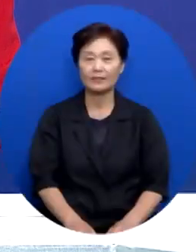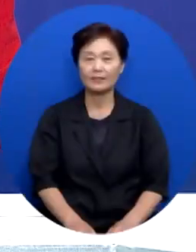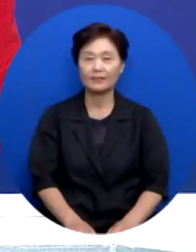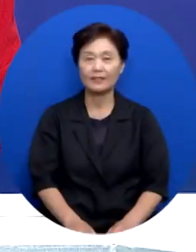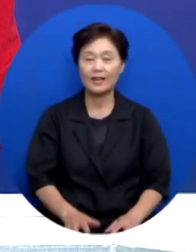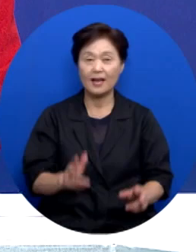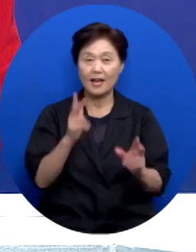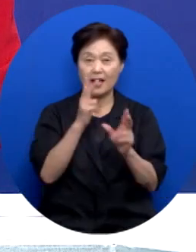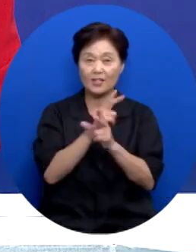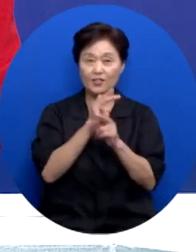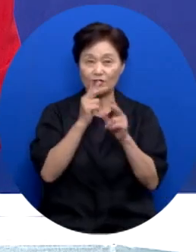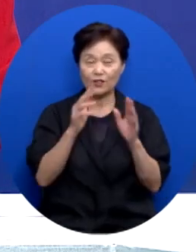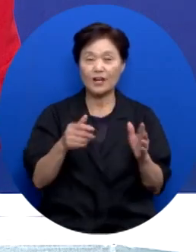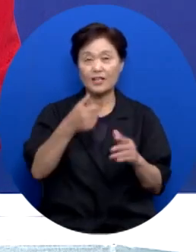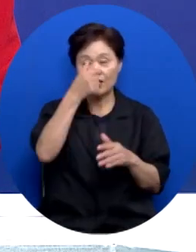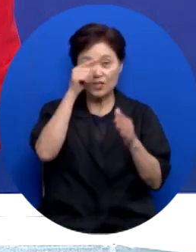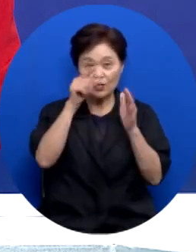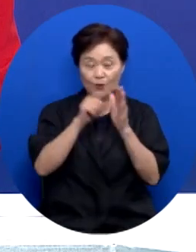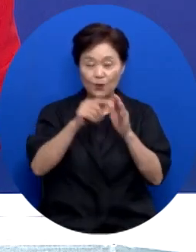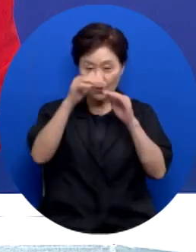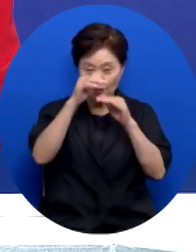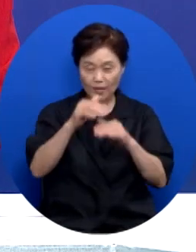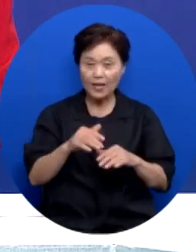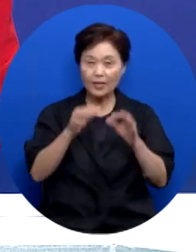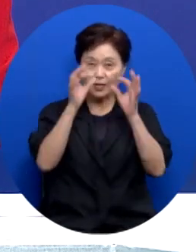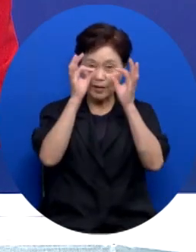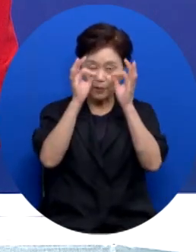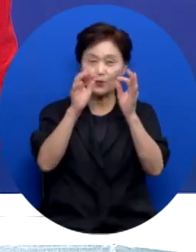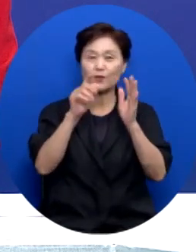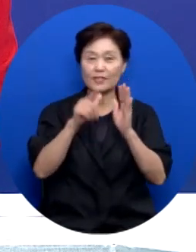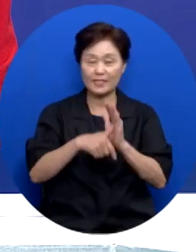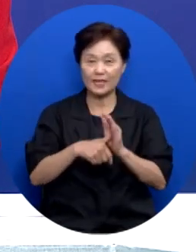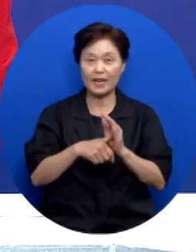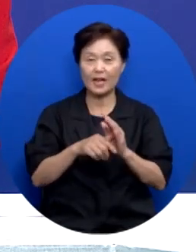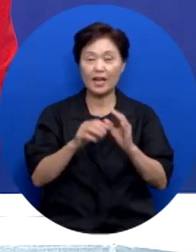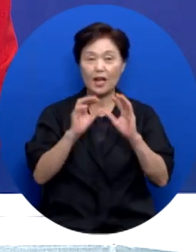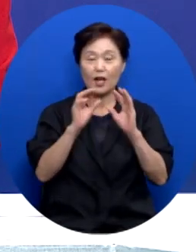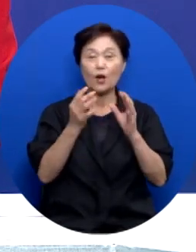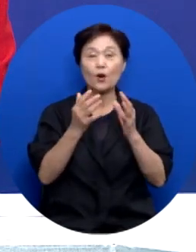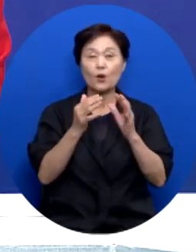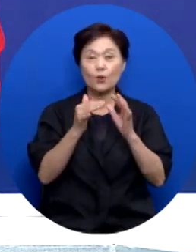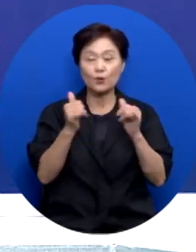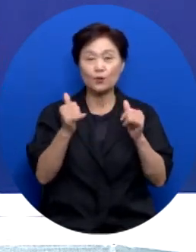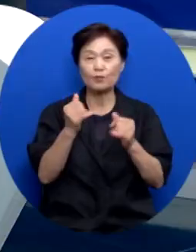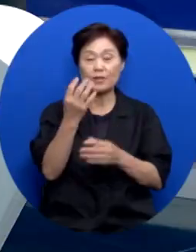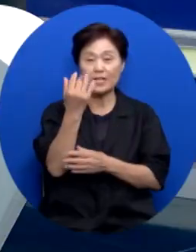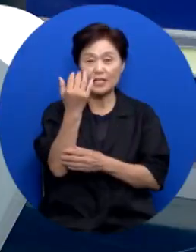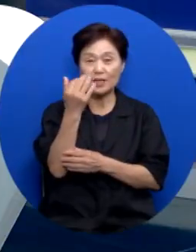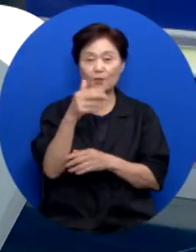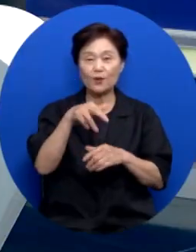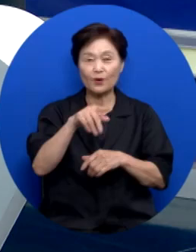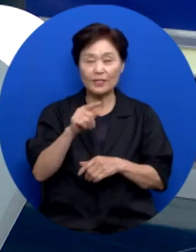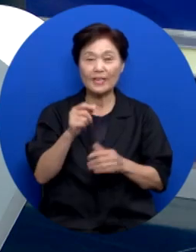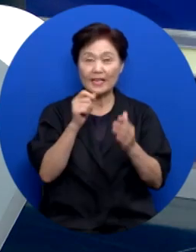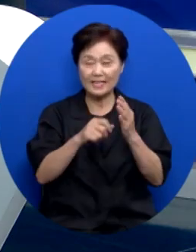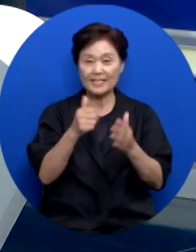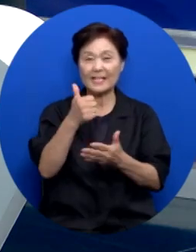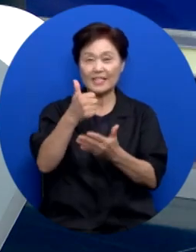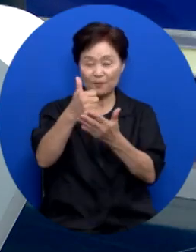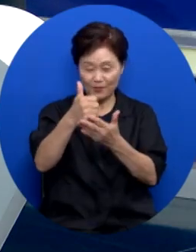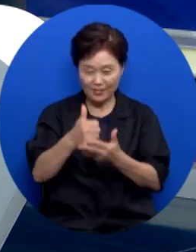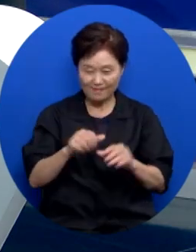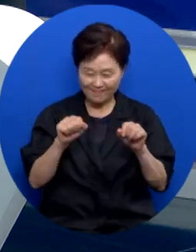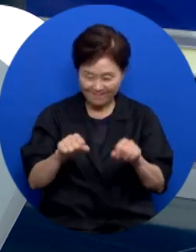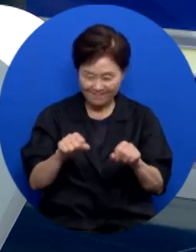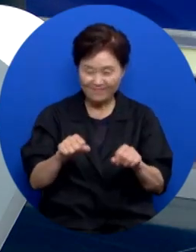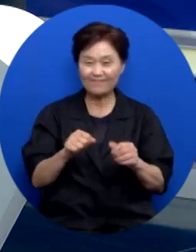한 주간 기독교 소식을 살펴보는 주간 교계 브리핑 시간입니다 국민일보 장창일 기자 나왔습니다 어서 오세요 안녕하세요네